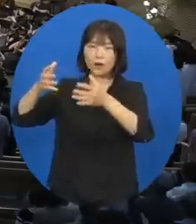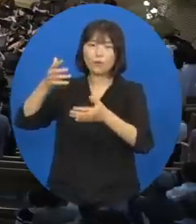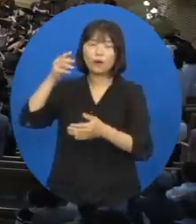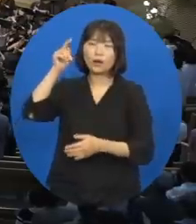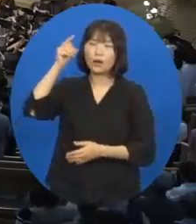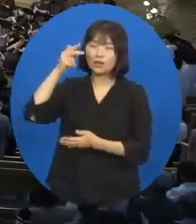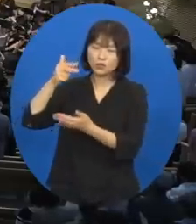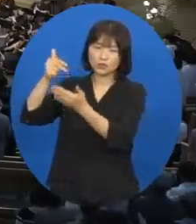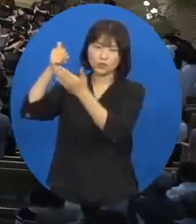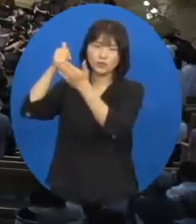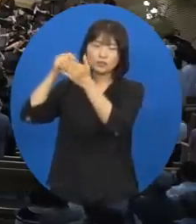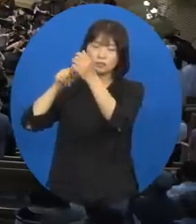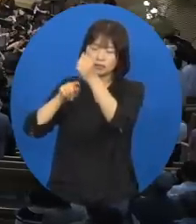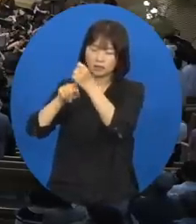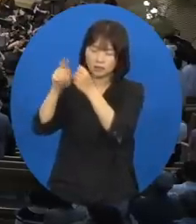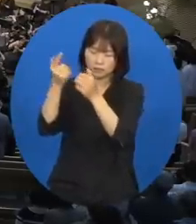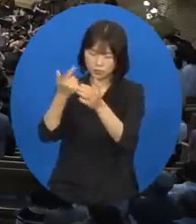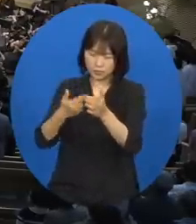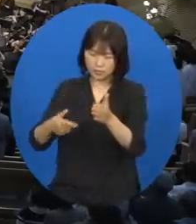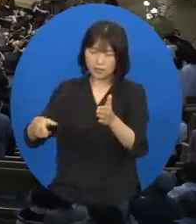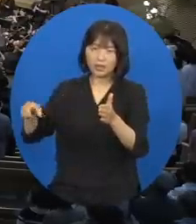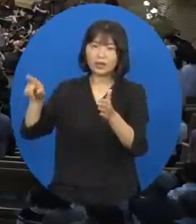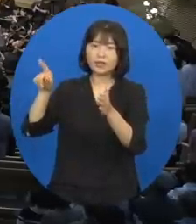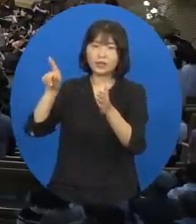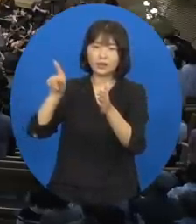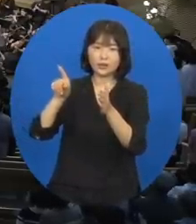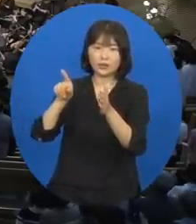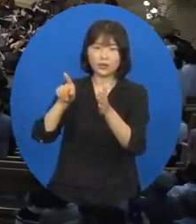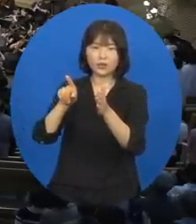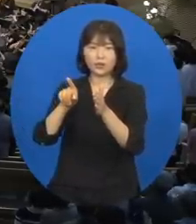나라와 그 뜻을 위하여